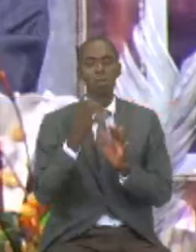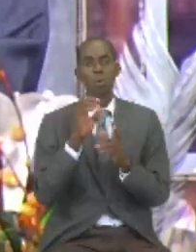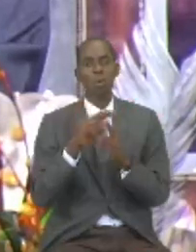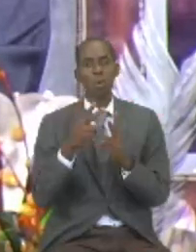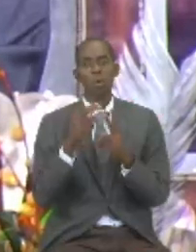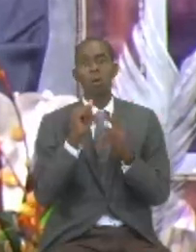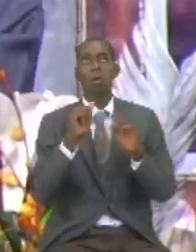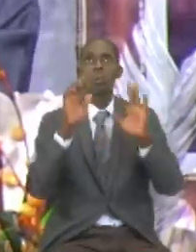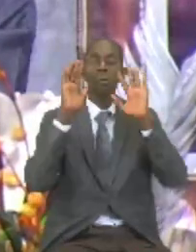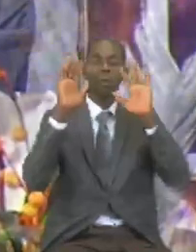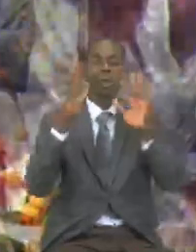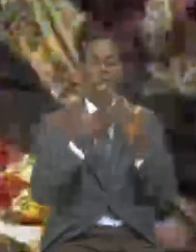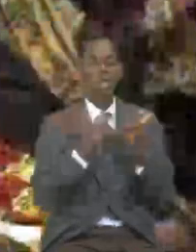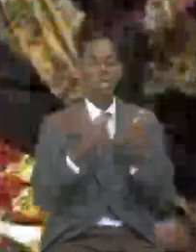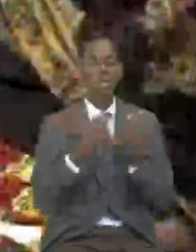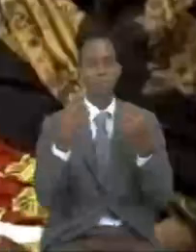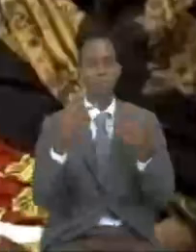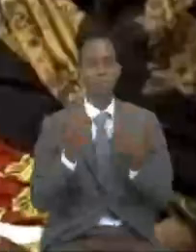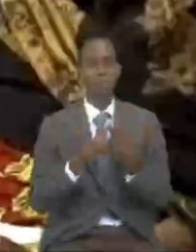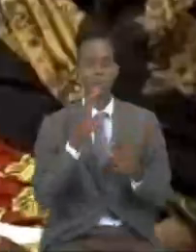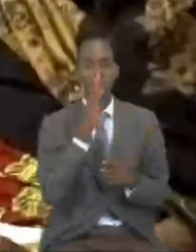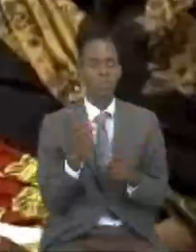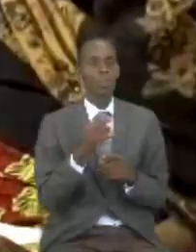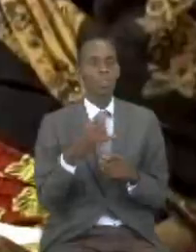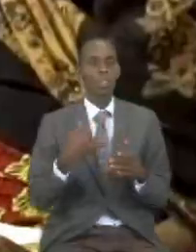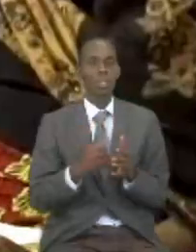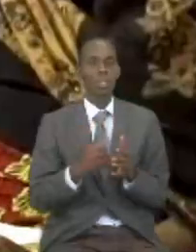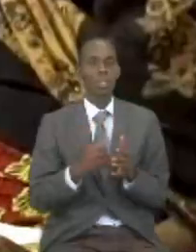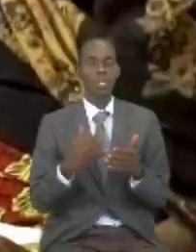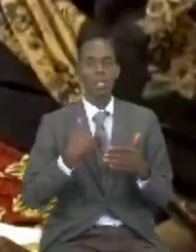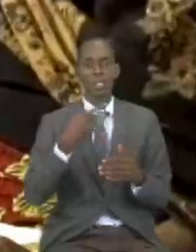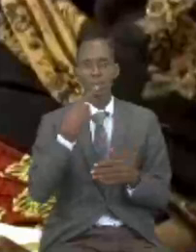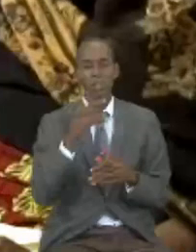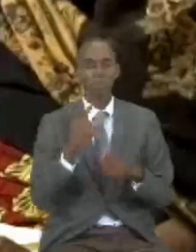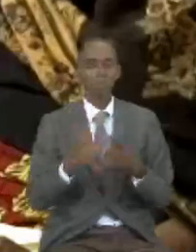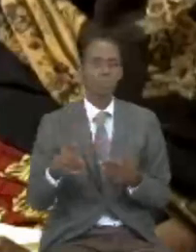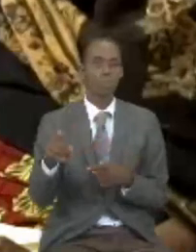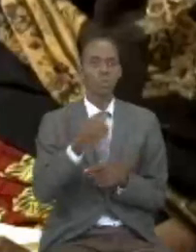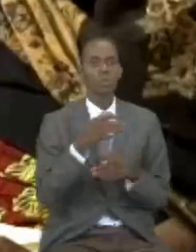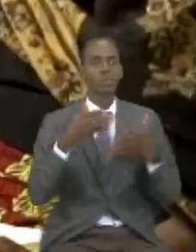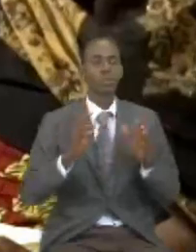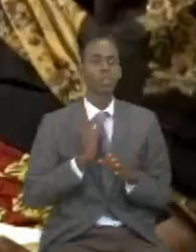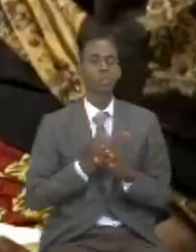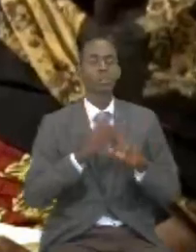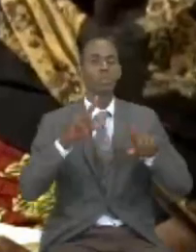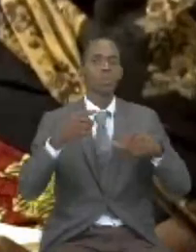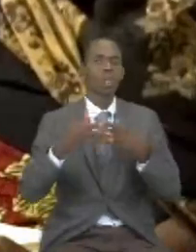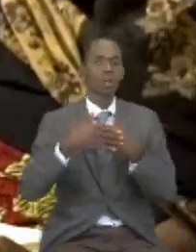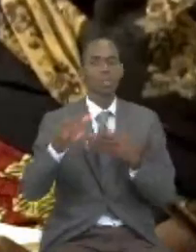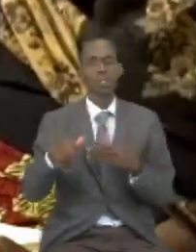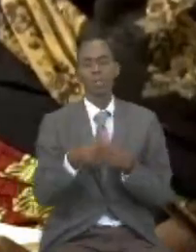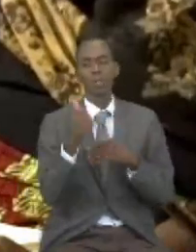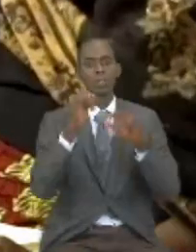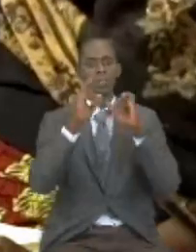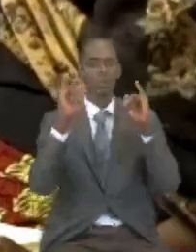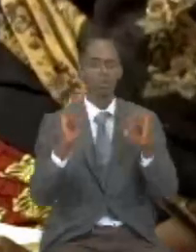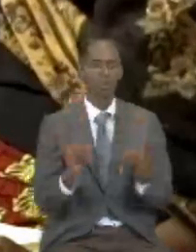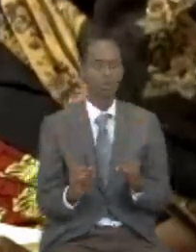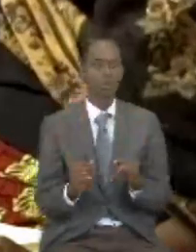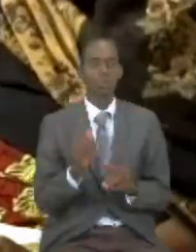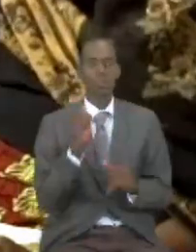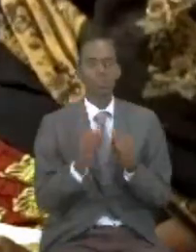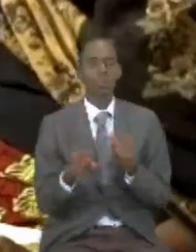et qu'il y ait accomplissement du signe ou du prodige dont il t'a parlé en disant, allons après d'autres